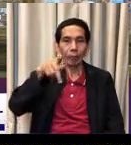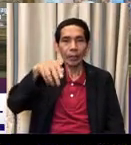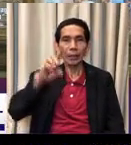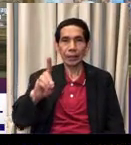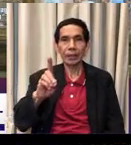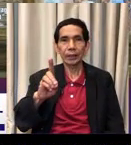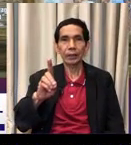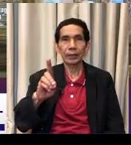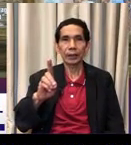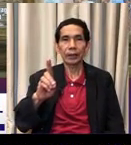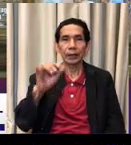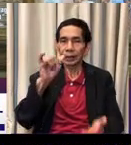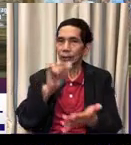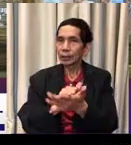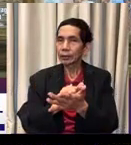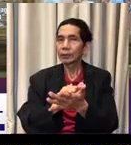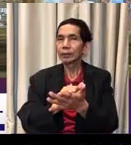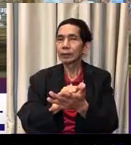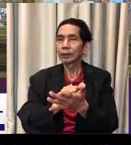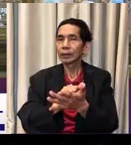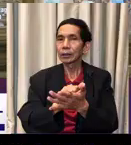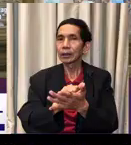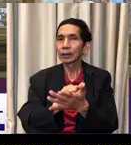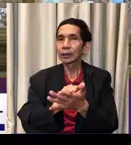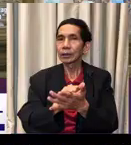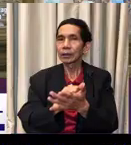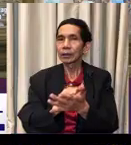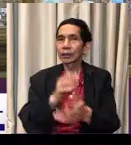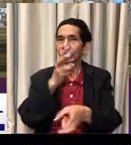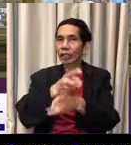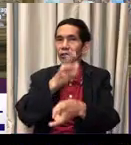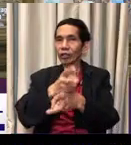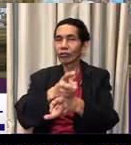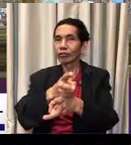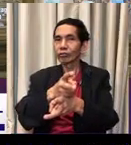Yan naman ang ano natin. Kaya, ingat.